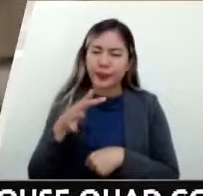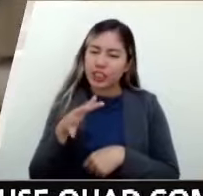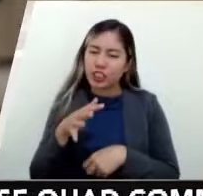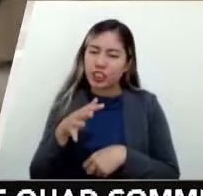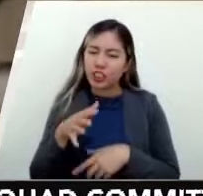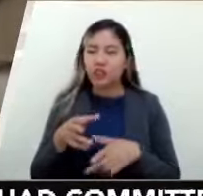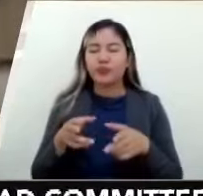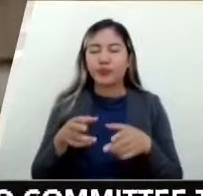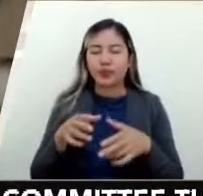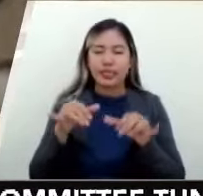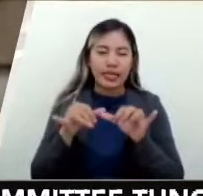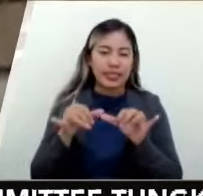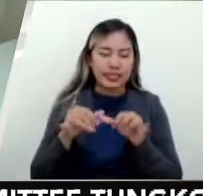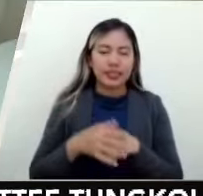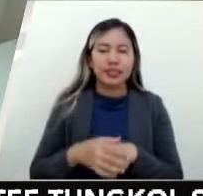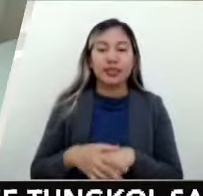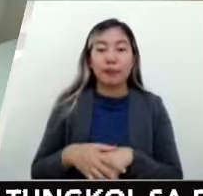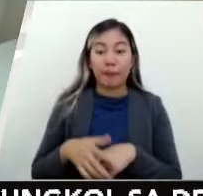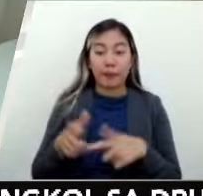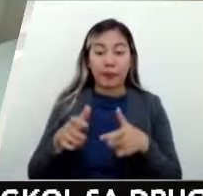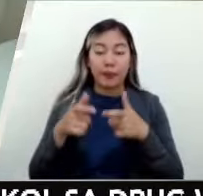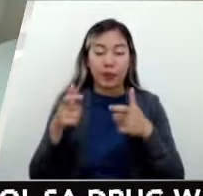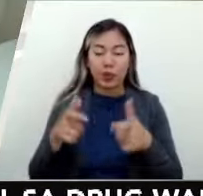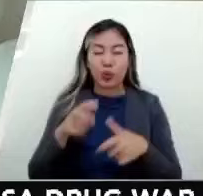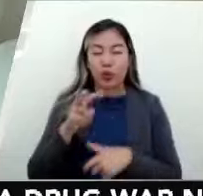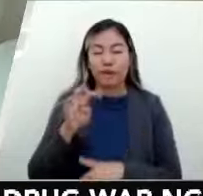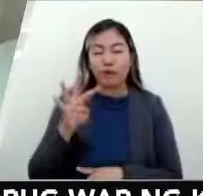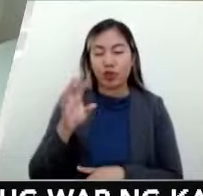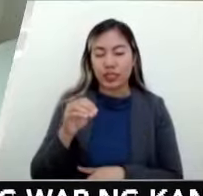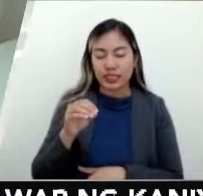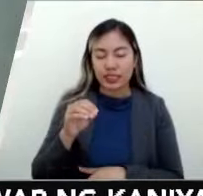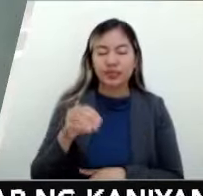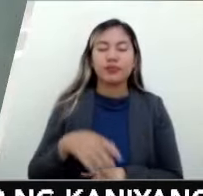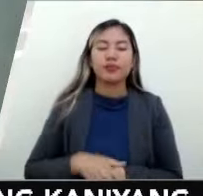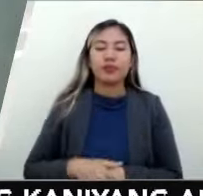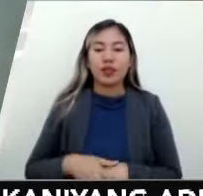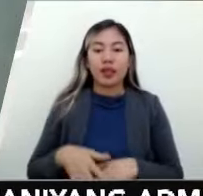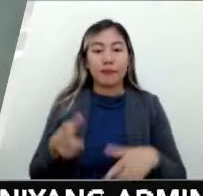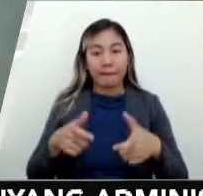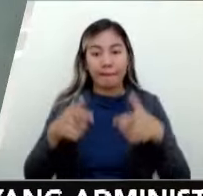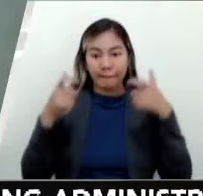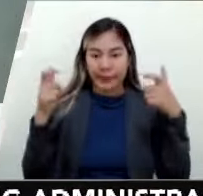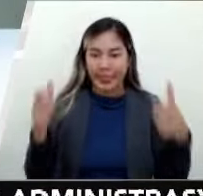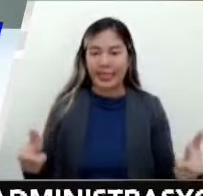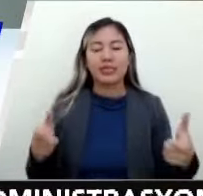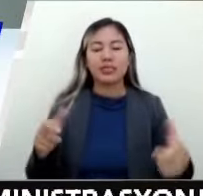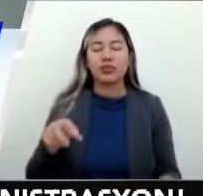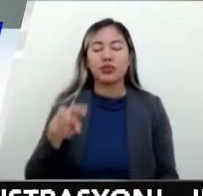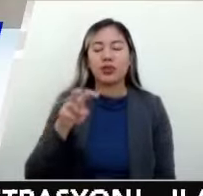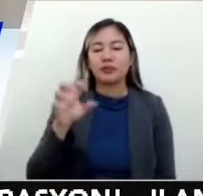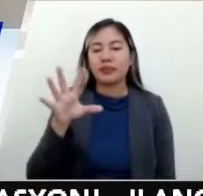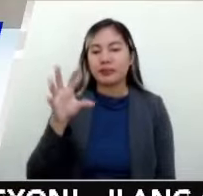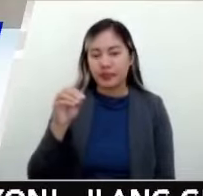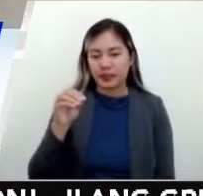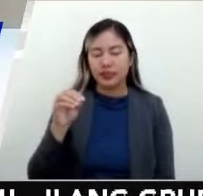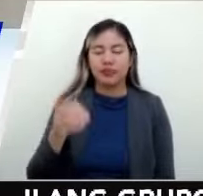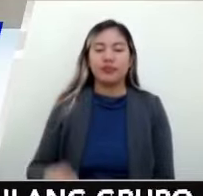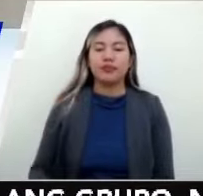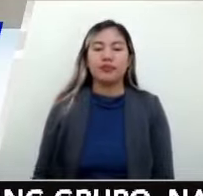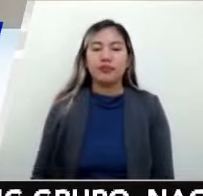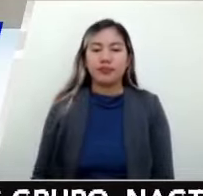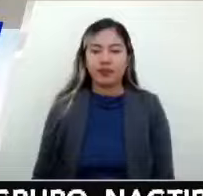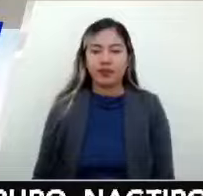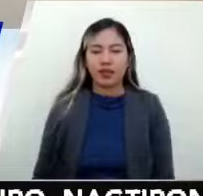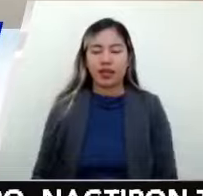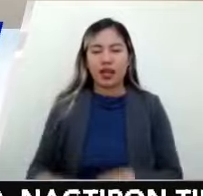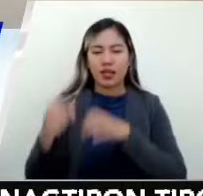at 250 hanggang 260 pesos per tray ang extra large. Inaasahang mas lalo pang tataas ang demand